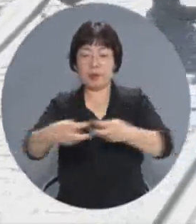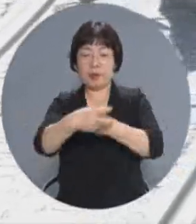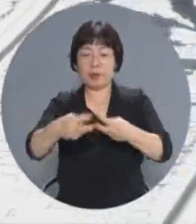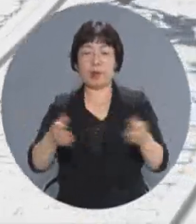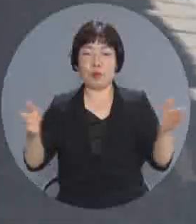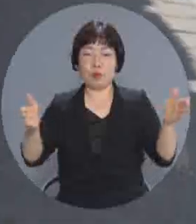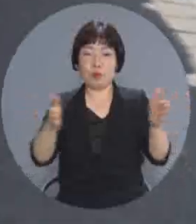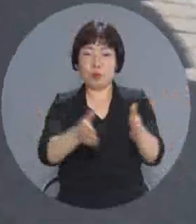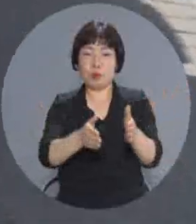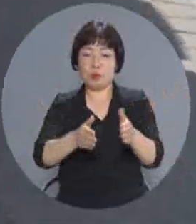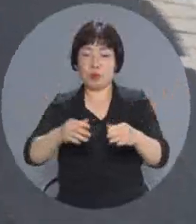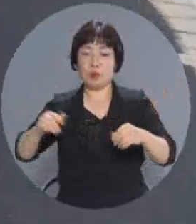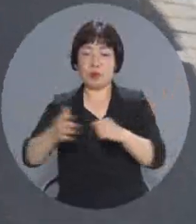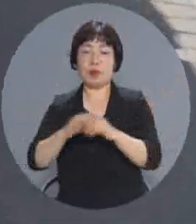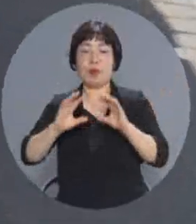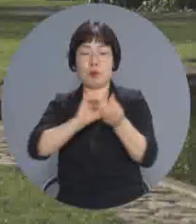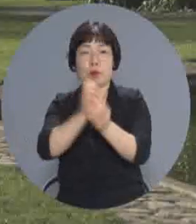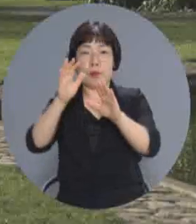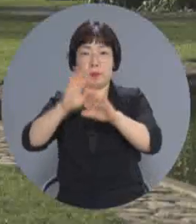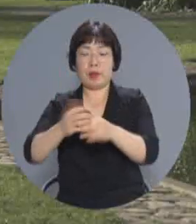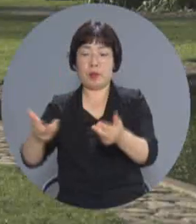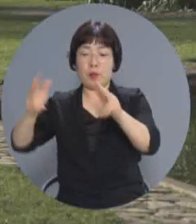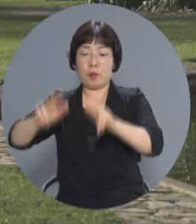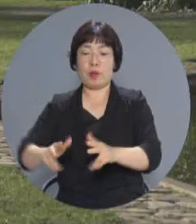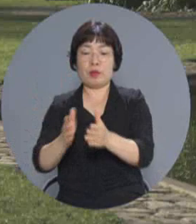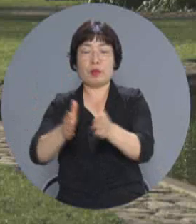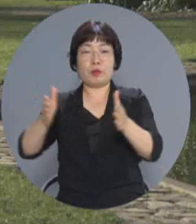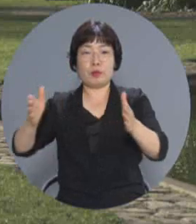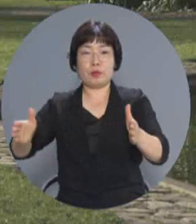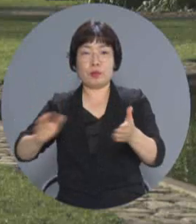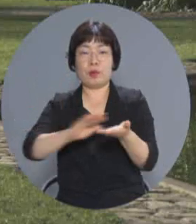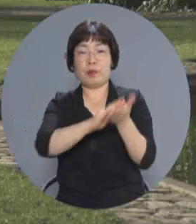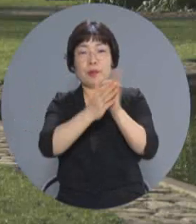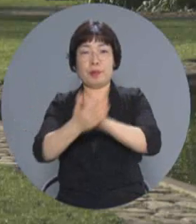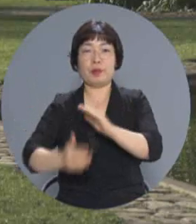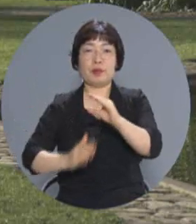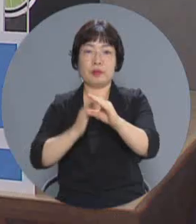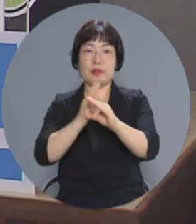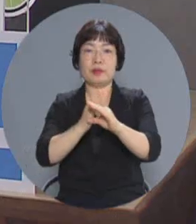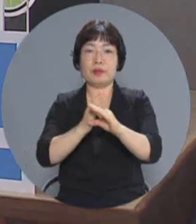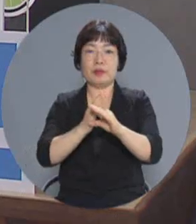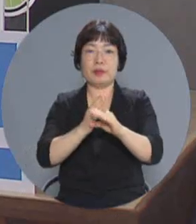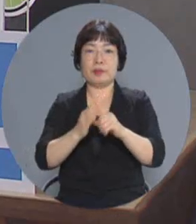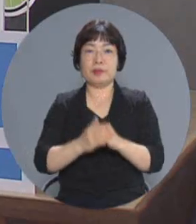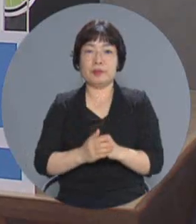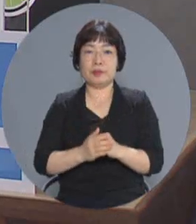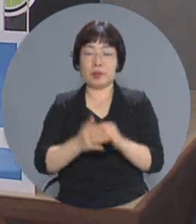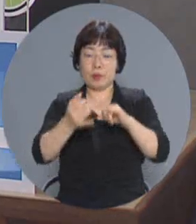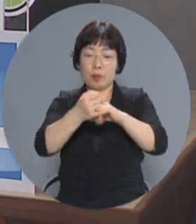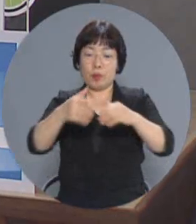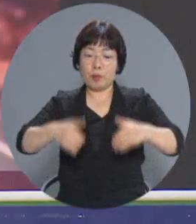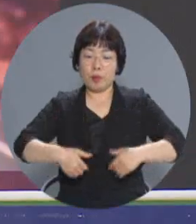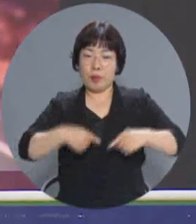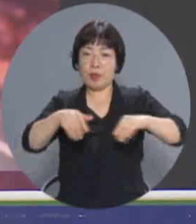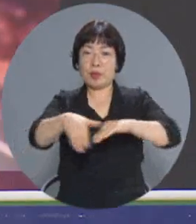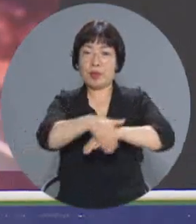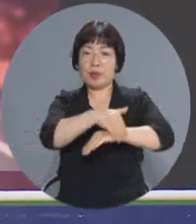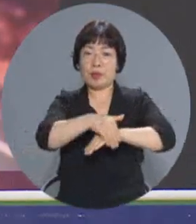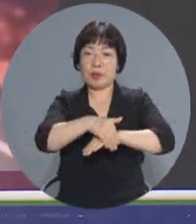줄이고 대중교통과 정원, 광장을 늘리는 쪽으로 변해가고 있습니다. 이를 위해 꼭 필요한 정책이